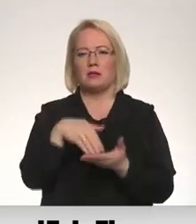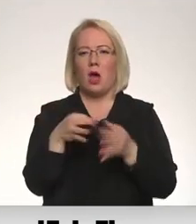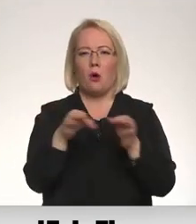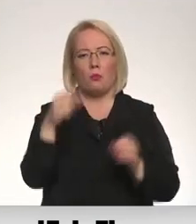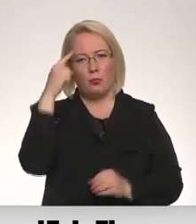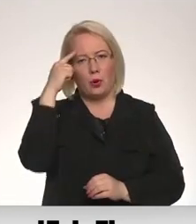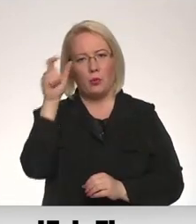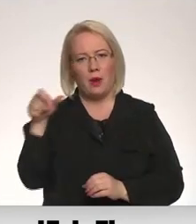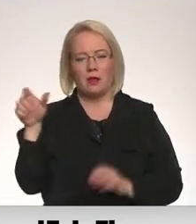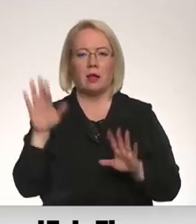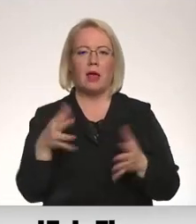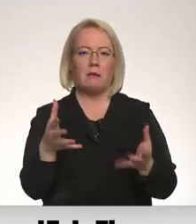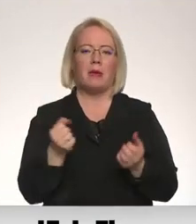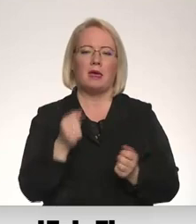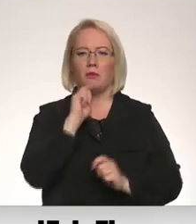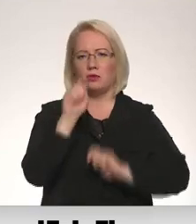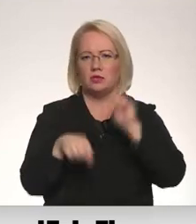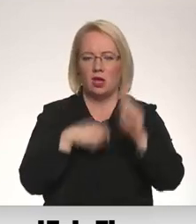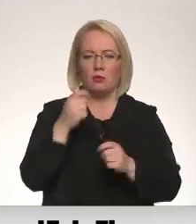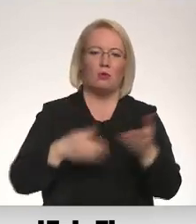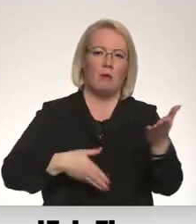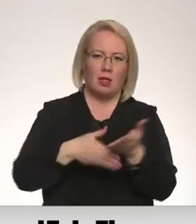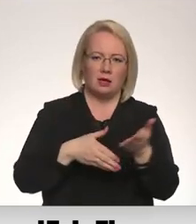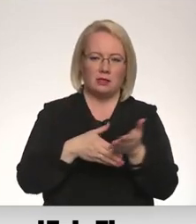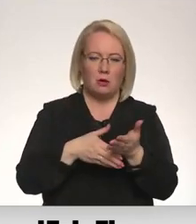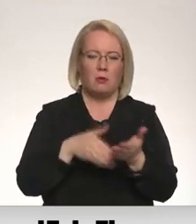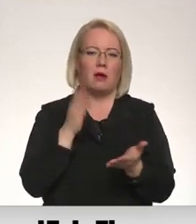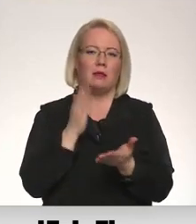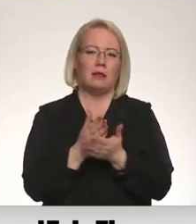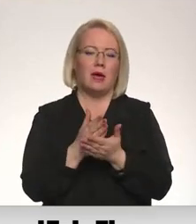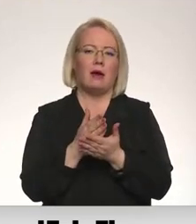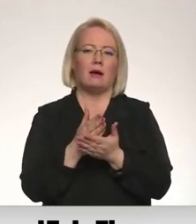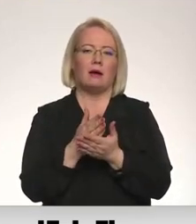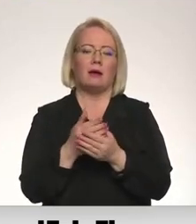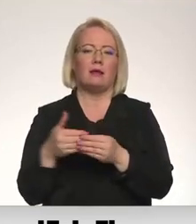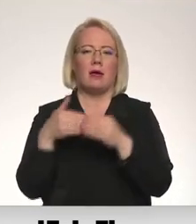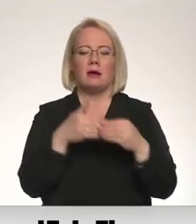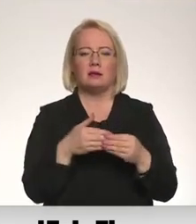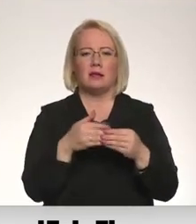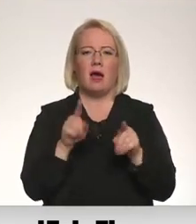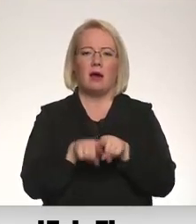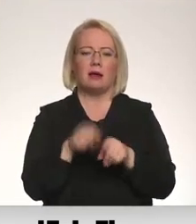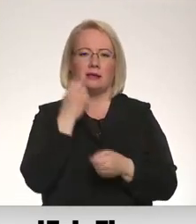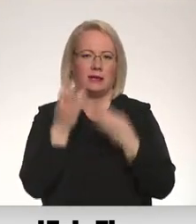brīvprātīgie, lai pieņemtu ziedojumus un palīdzību. Tiek nēsti pat ziedi.